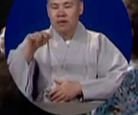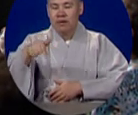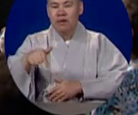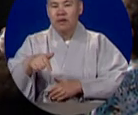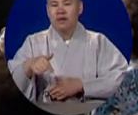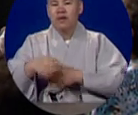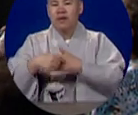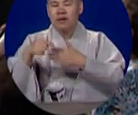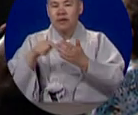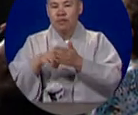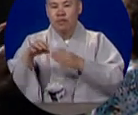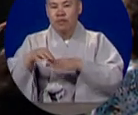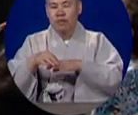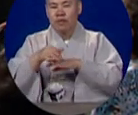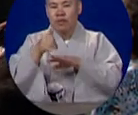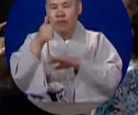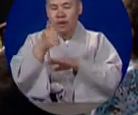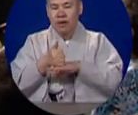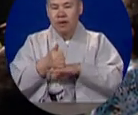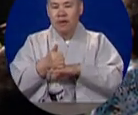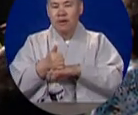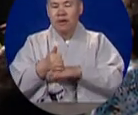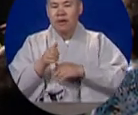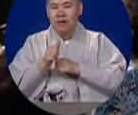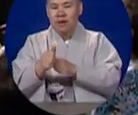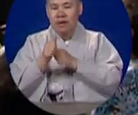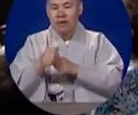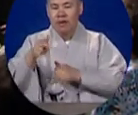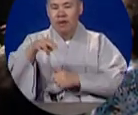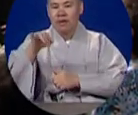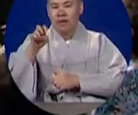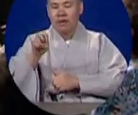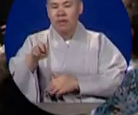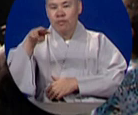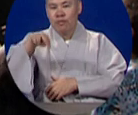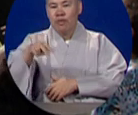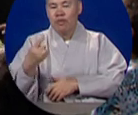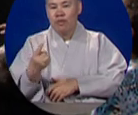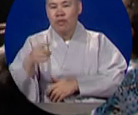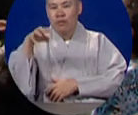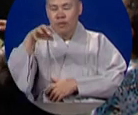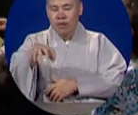그래서 이 심소는 장소라는 소자인데